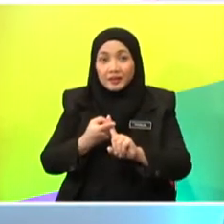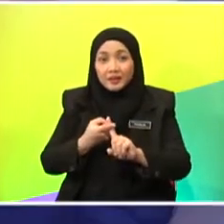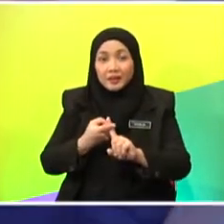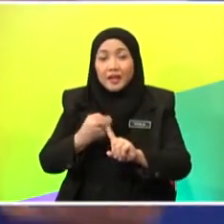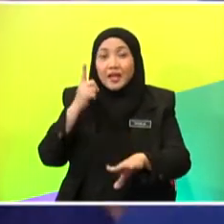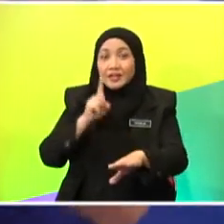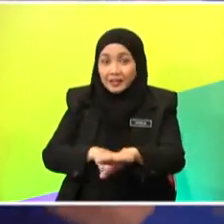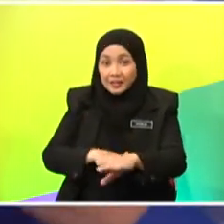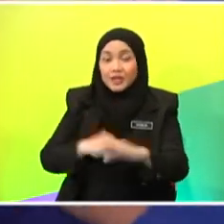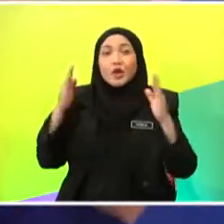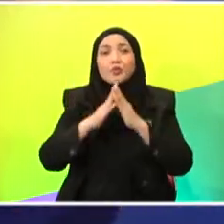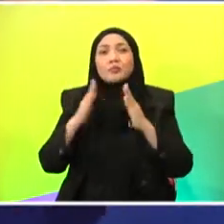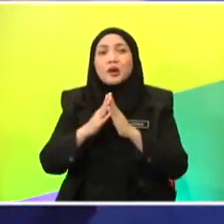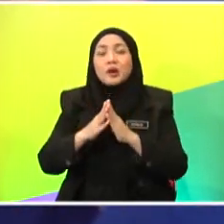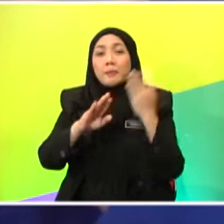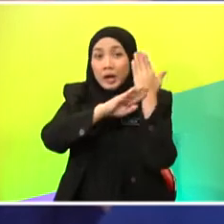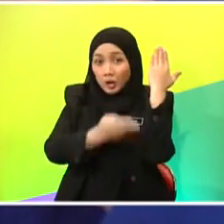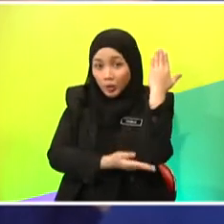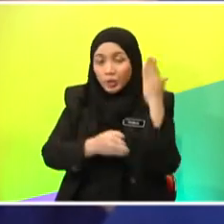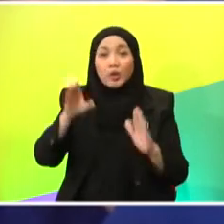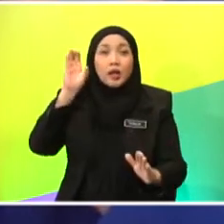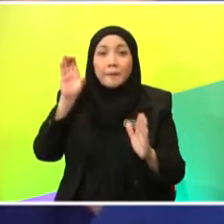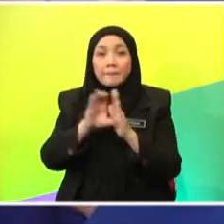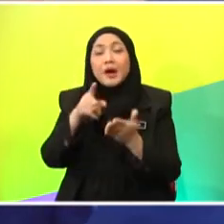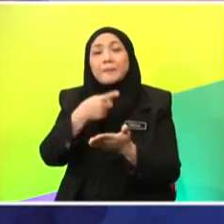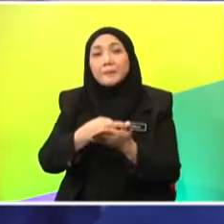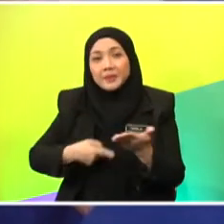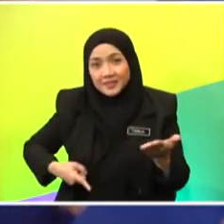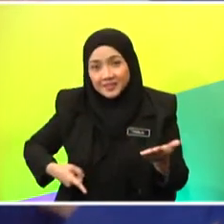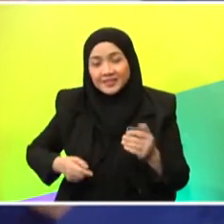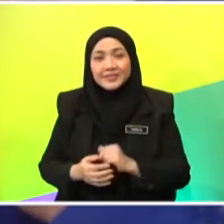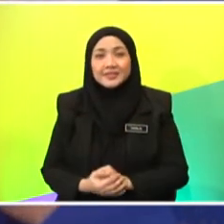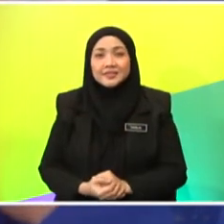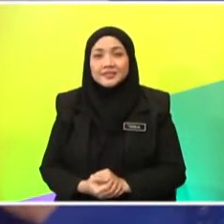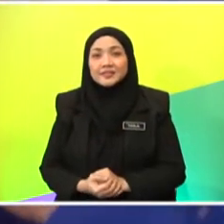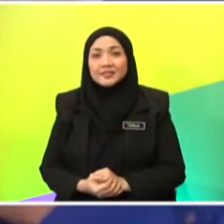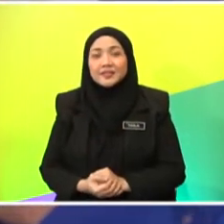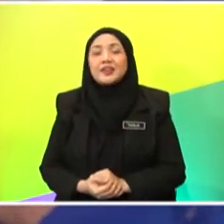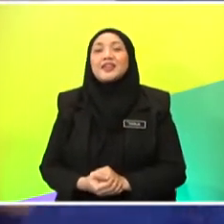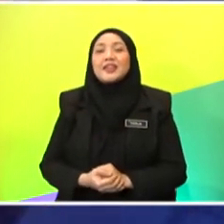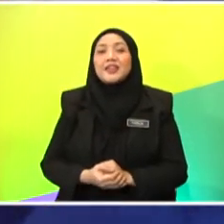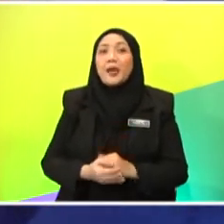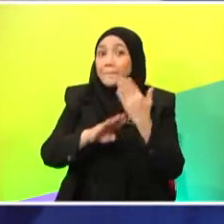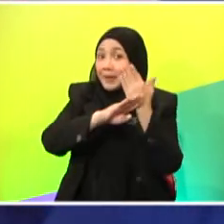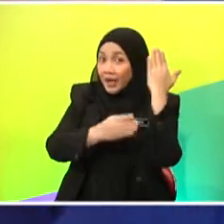Hakim ini batu gambar HP Ah Bagus Hai bola